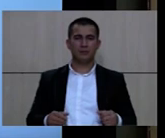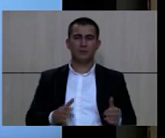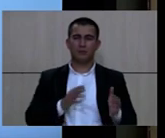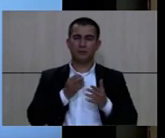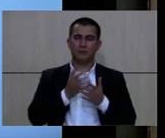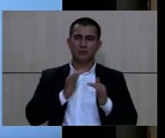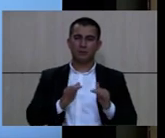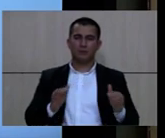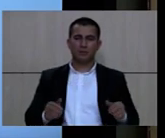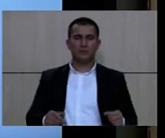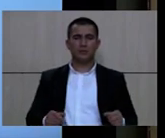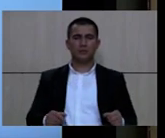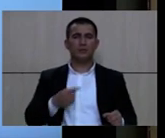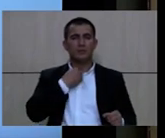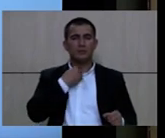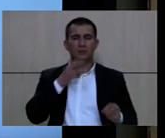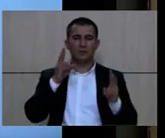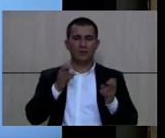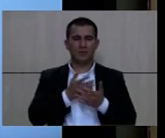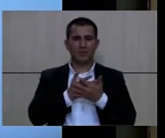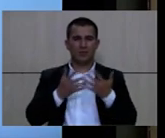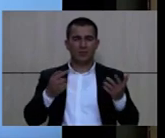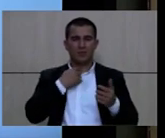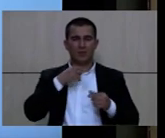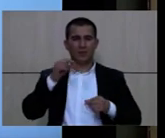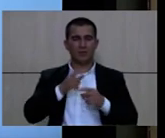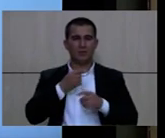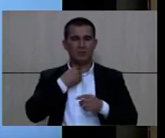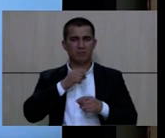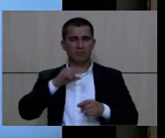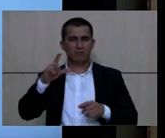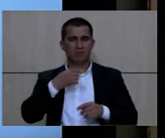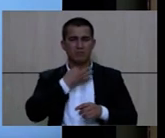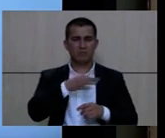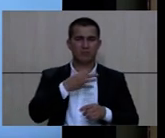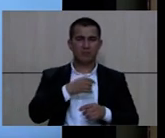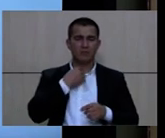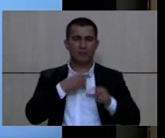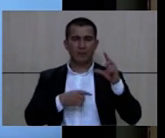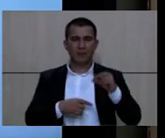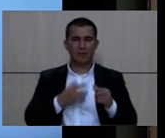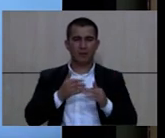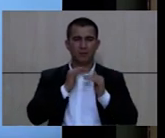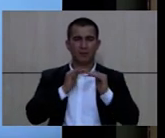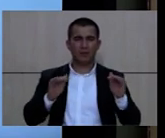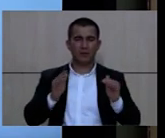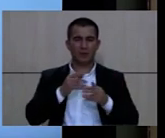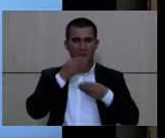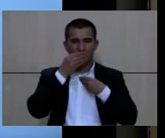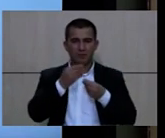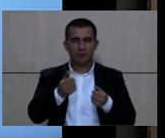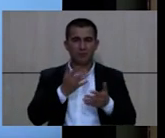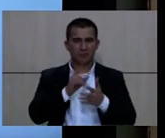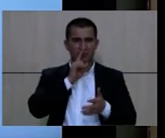Aziz o'quvchilar, tovushlar yo'g'on va ingichka, baland va past, yoqimli va yoqimsiz